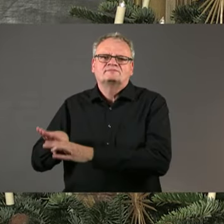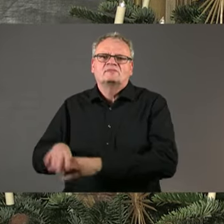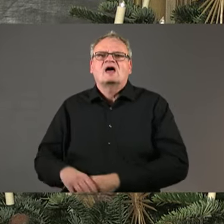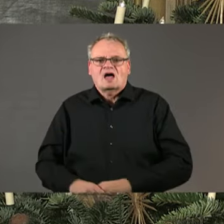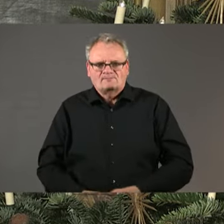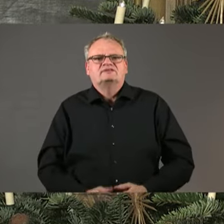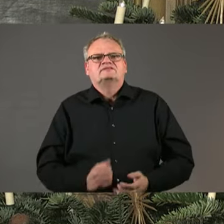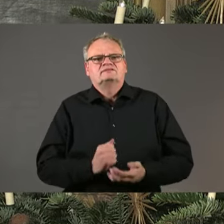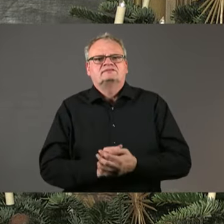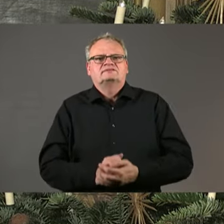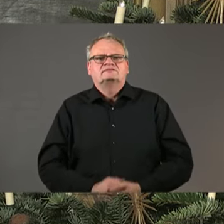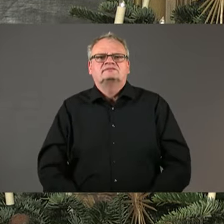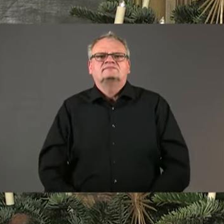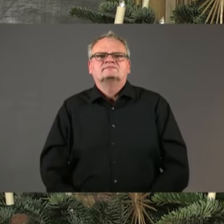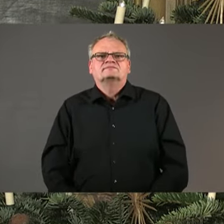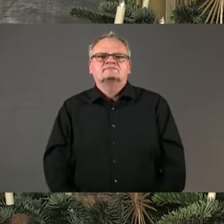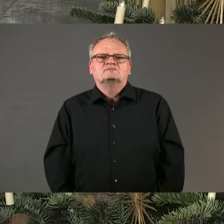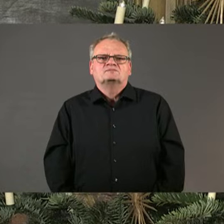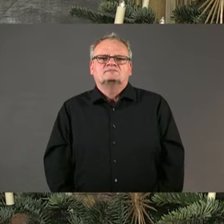Amen.